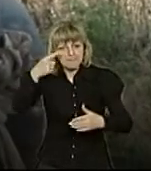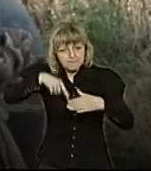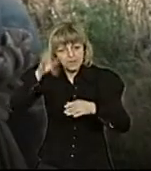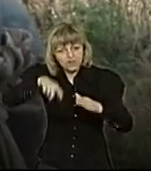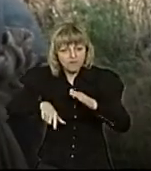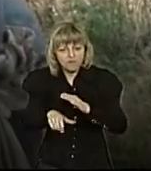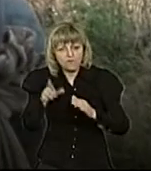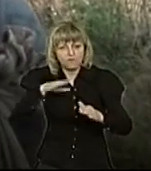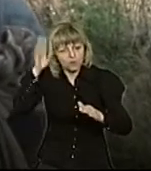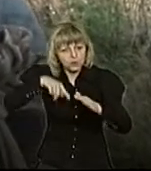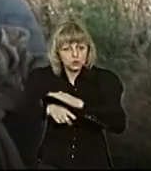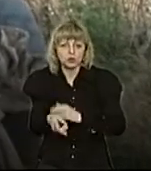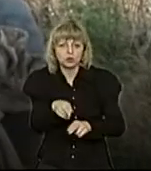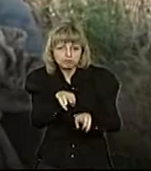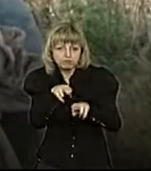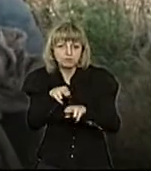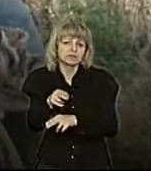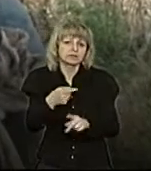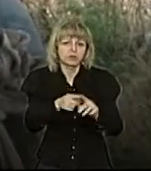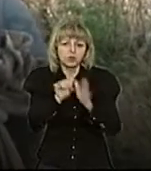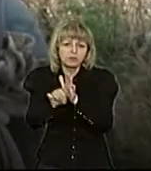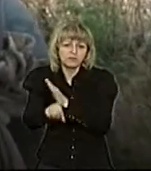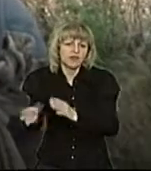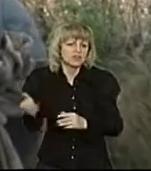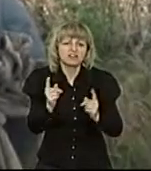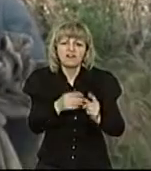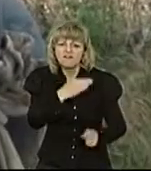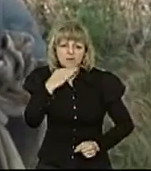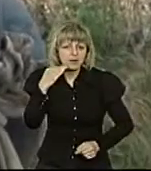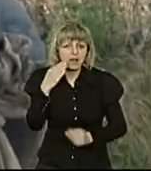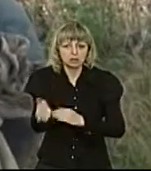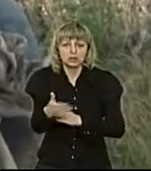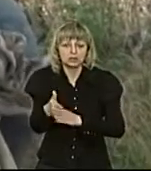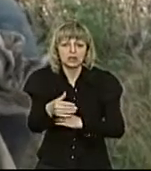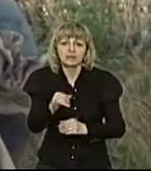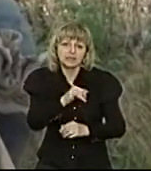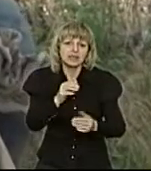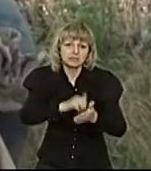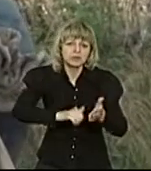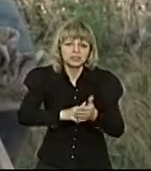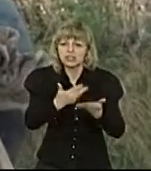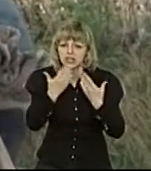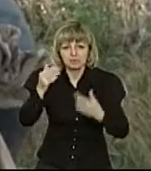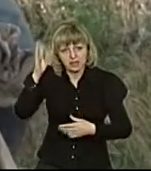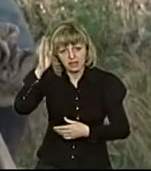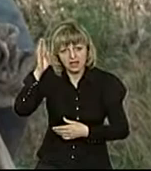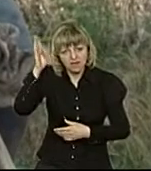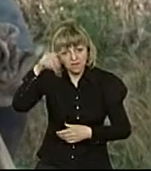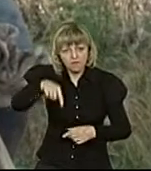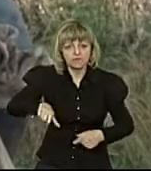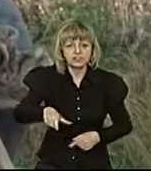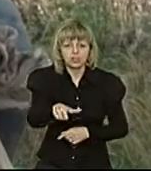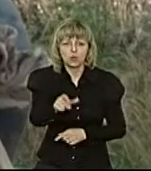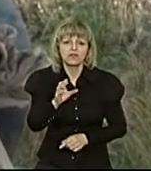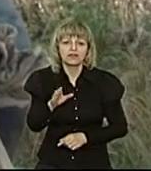воно там називається. Вибиваються поголов'я велике, маточне. І через те й нема риби в Старові.